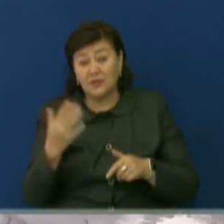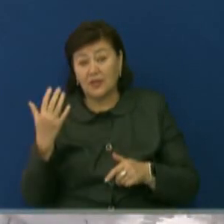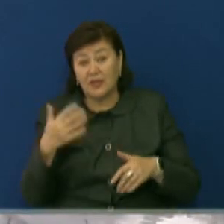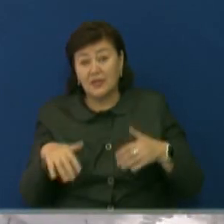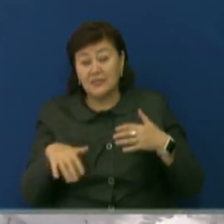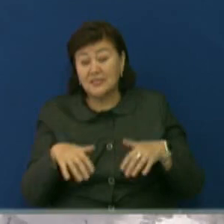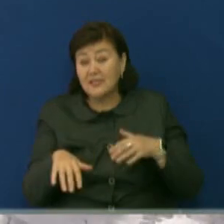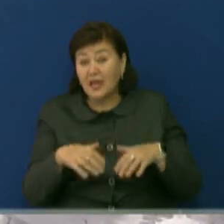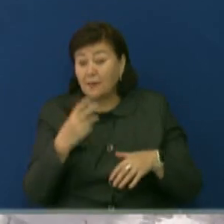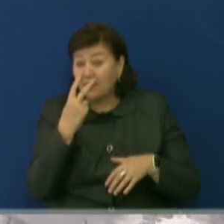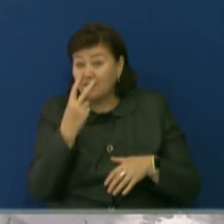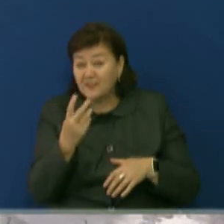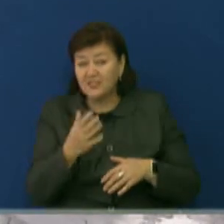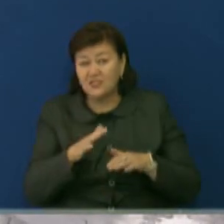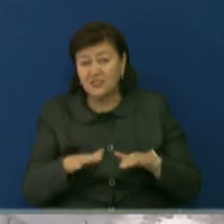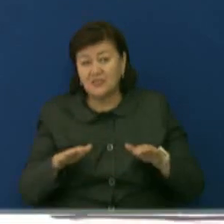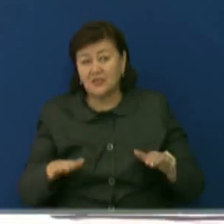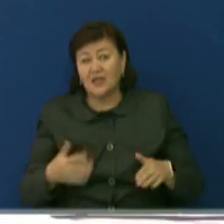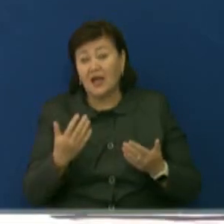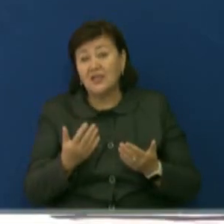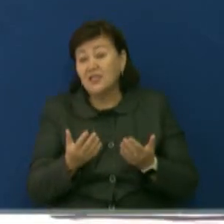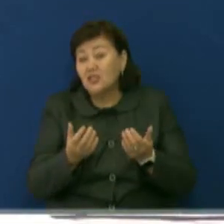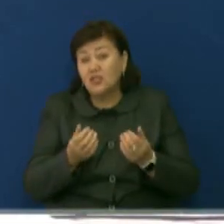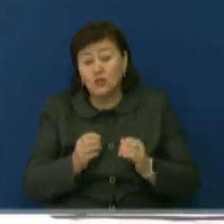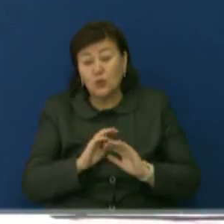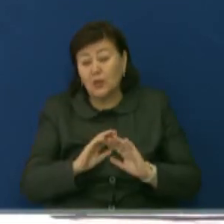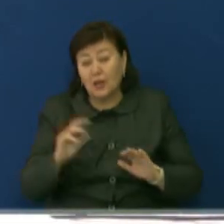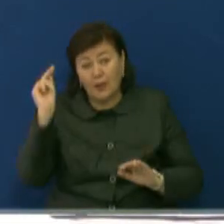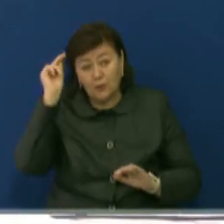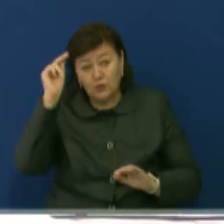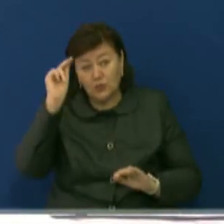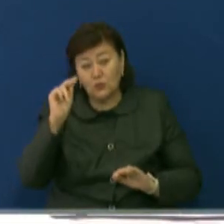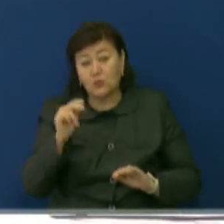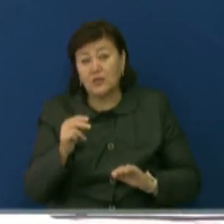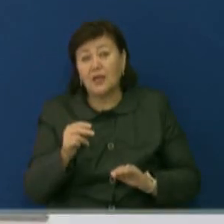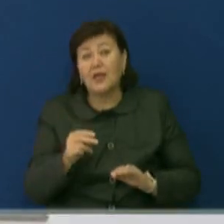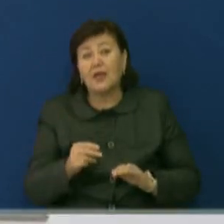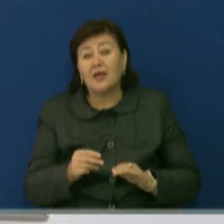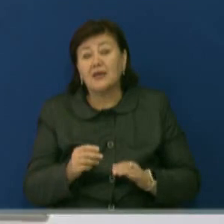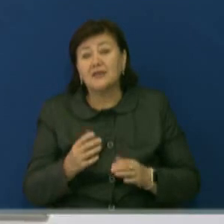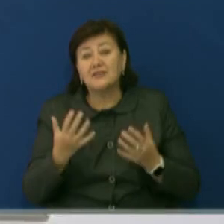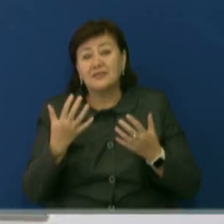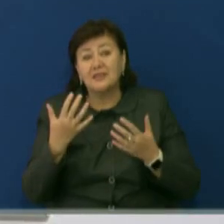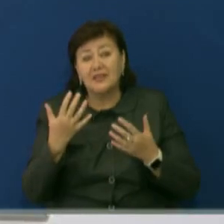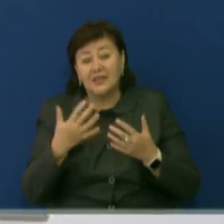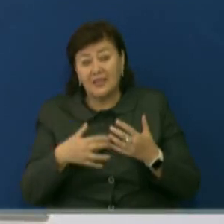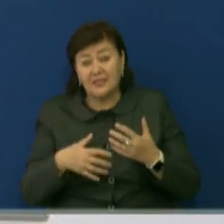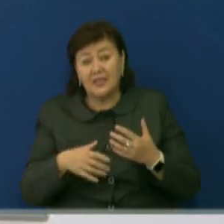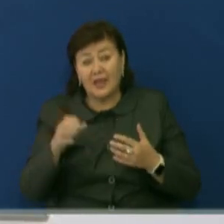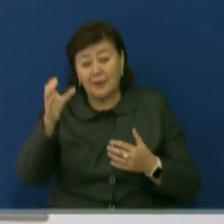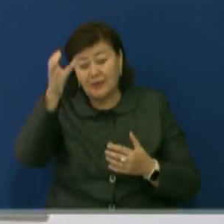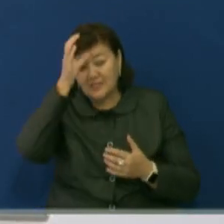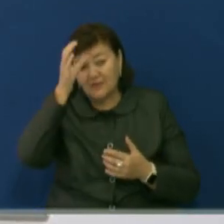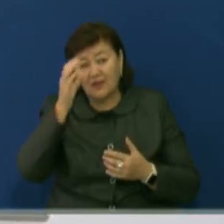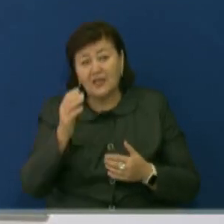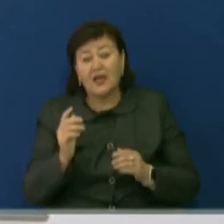Уникальность его в том, что школьники не только обучаются и получают среднее образование, но и проживают здесь практически весь учебный год,